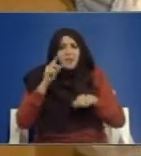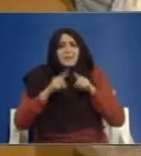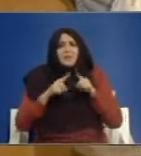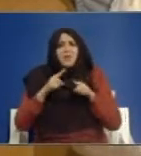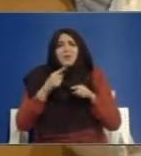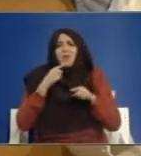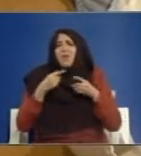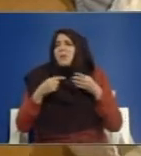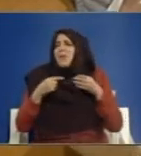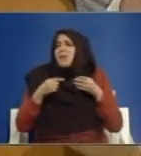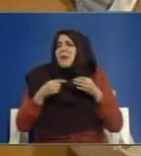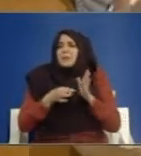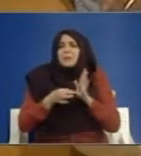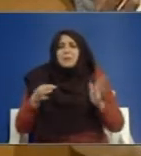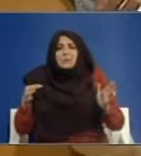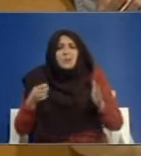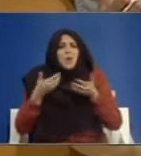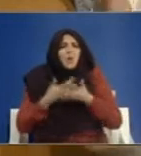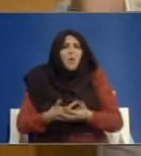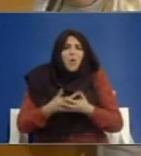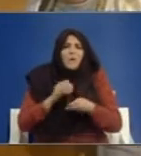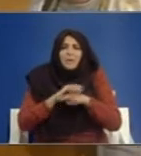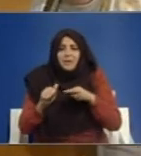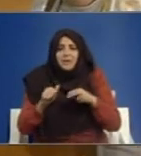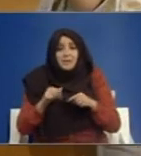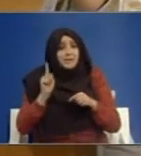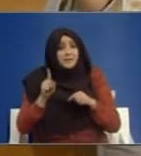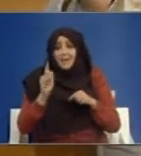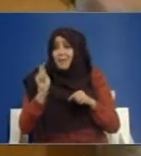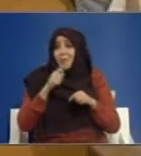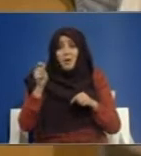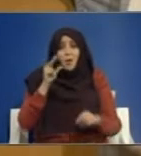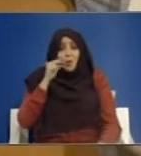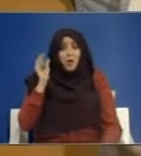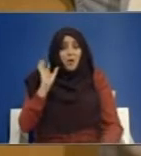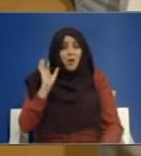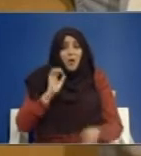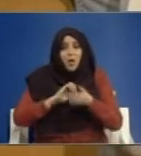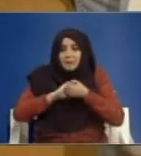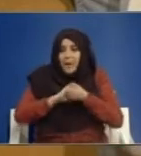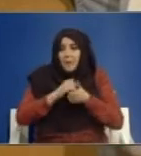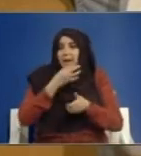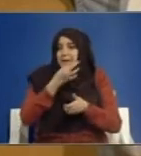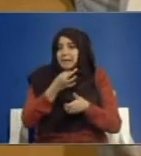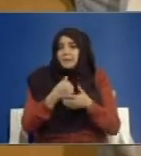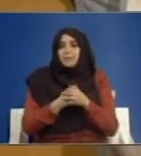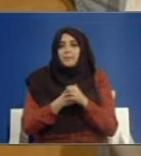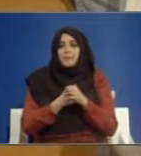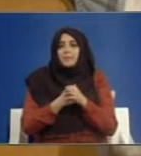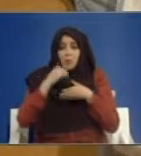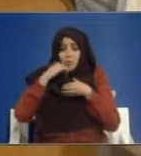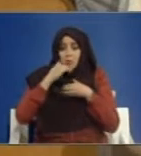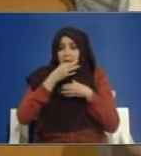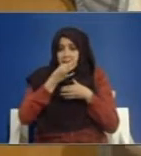روحه في خمول كبير والطاعة ثقيل عليه. هذا واقع الإنسان. الصحابة عبروا عنه في